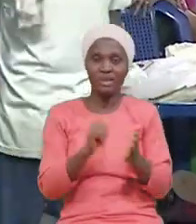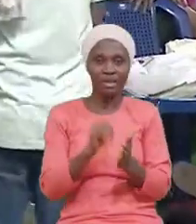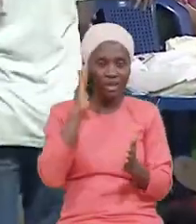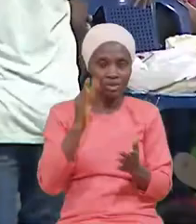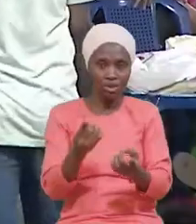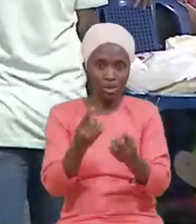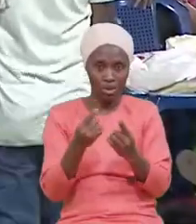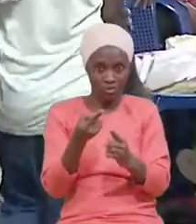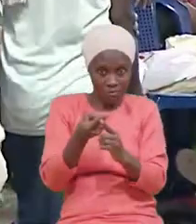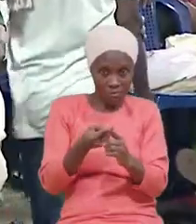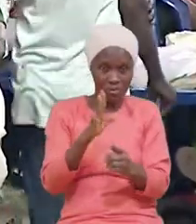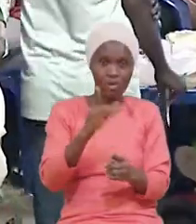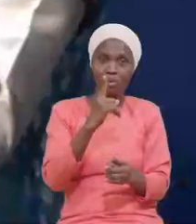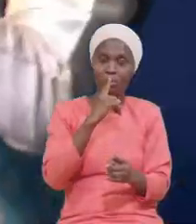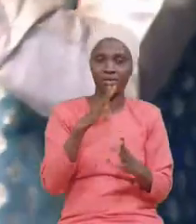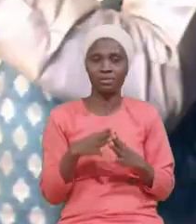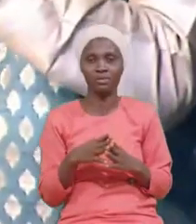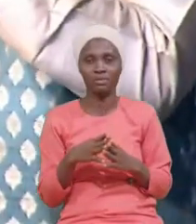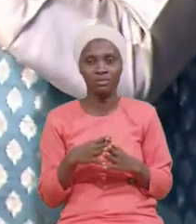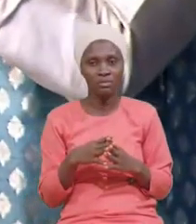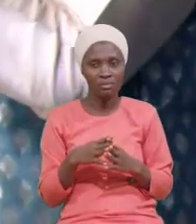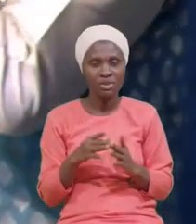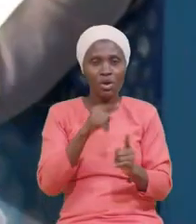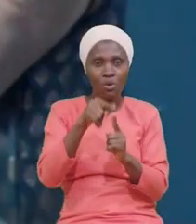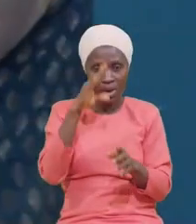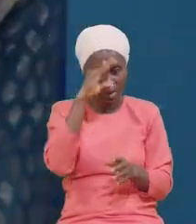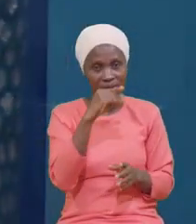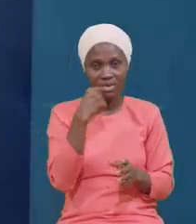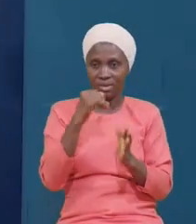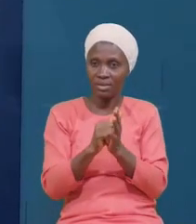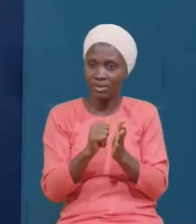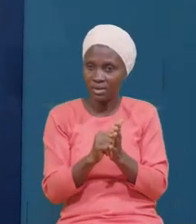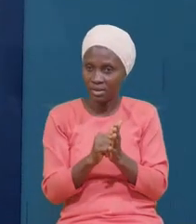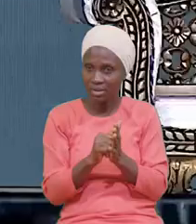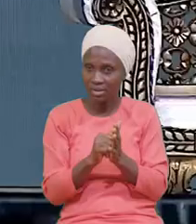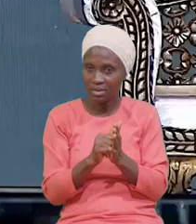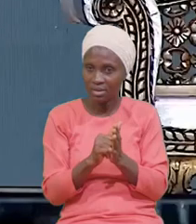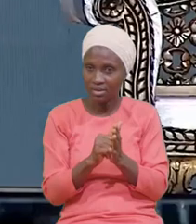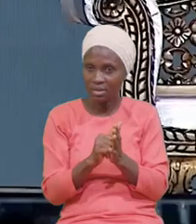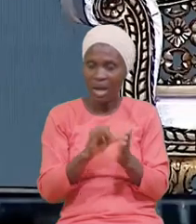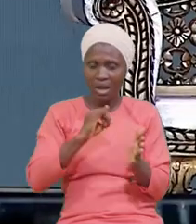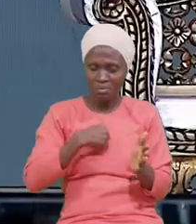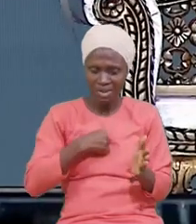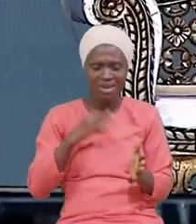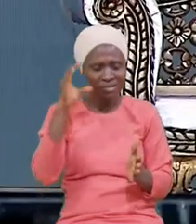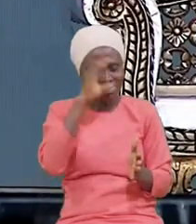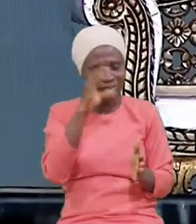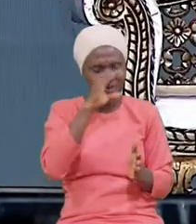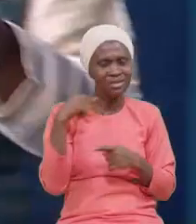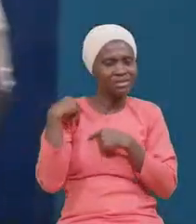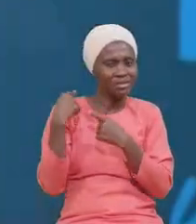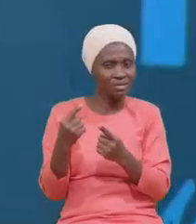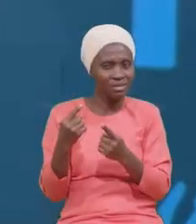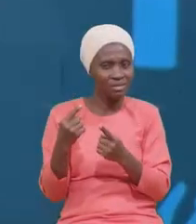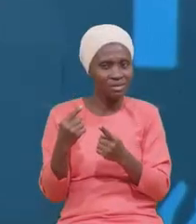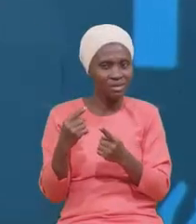హిస్ మౌత్ అది వారి నోటి వెంబడి బయటికి వస్తుంది వాట్ హి సేస్ అలా చెప్పినప్పుడు ఐ హావ్ బీన్ సీకింగ్ నేను వెదకు చున్నాను నౌ